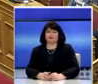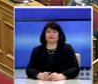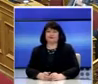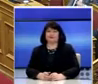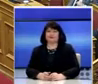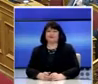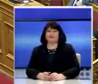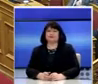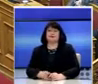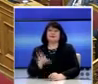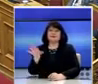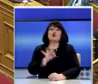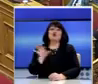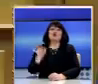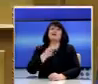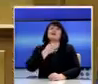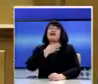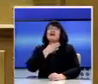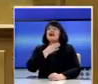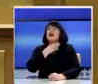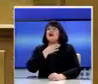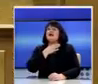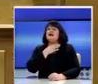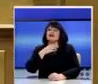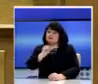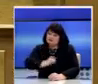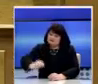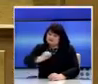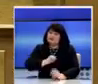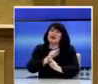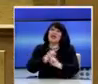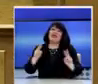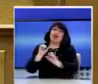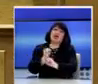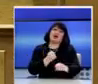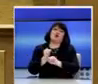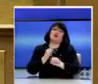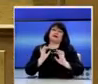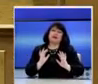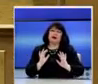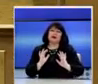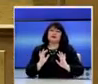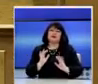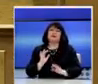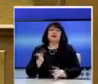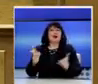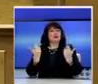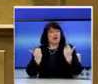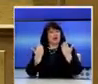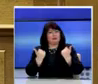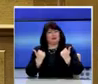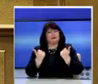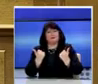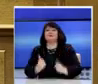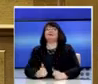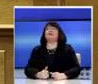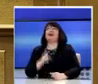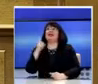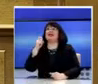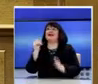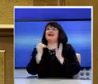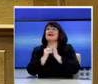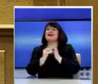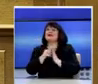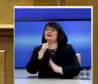Χωρίς τις προσλήψεις του αναγκαίου προσωπικού καθαριότητας, χωρίς επιτάχυνση των